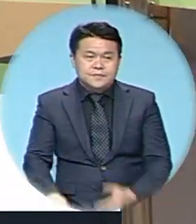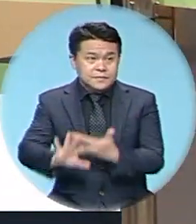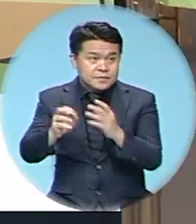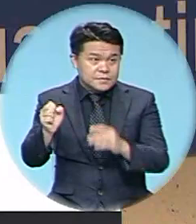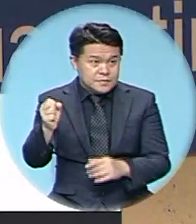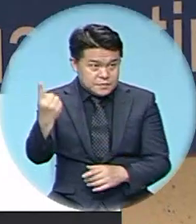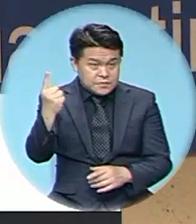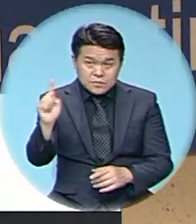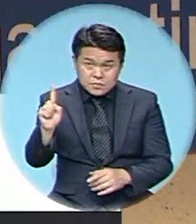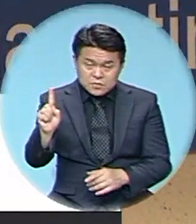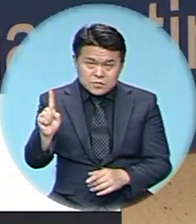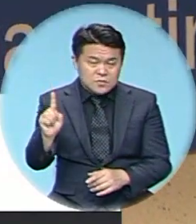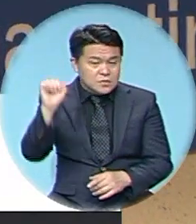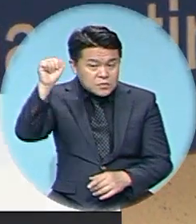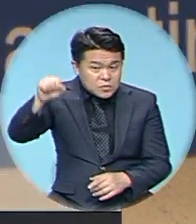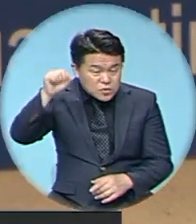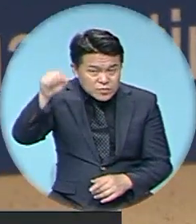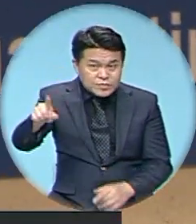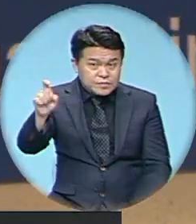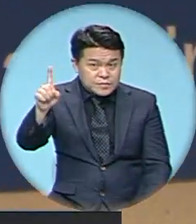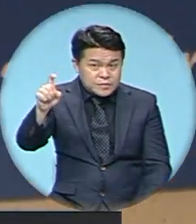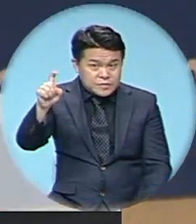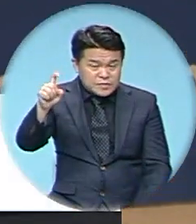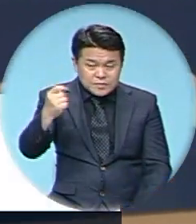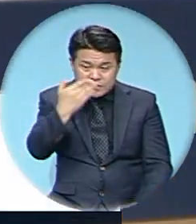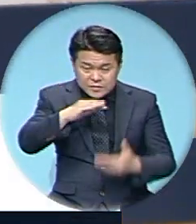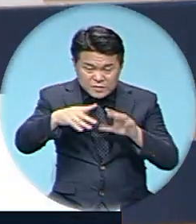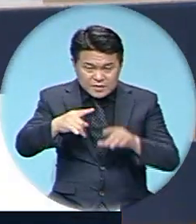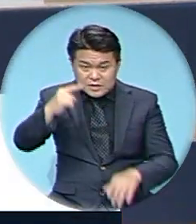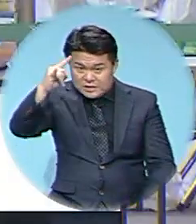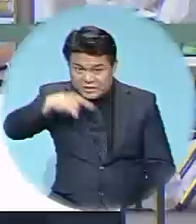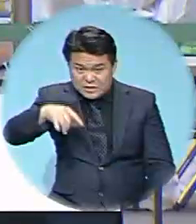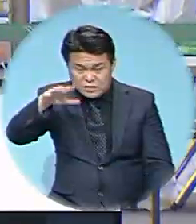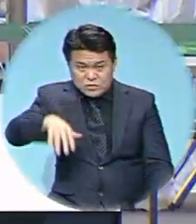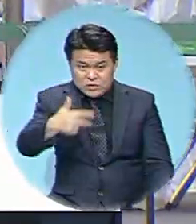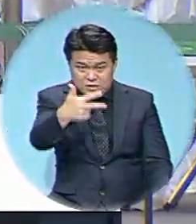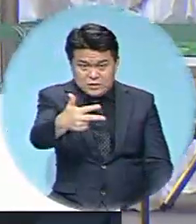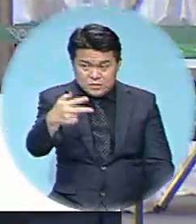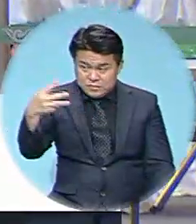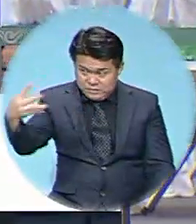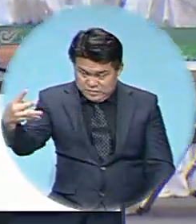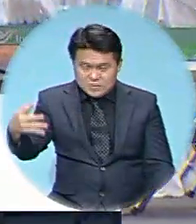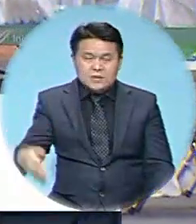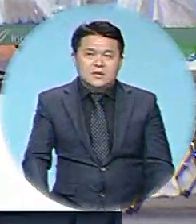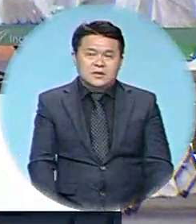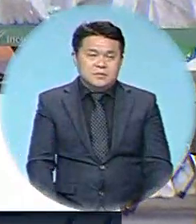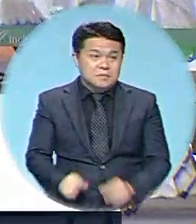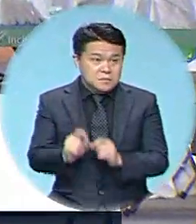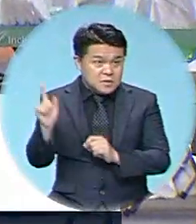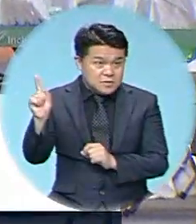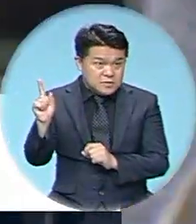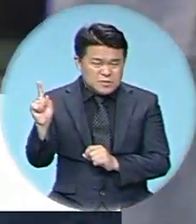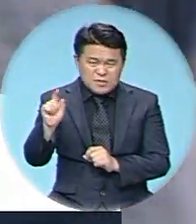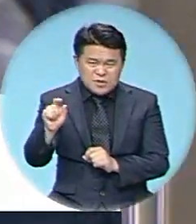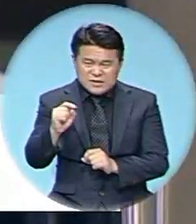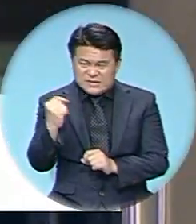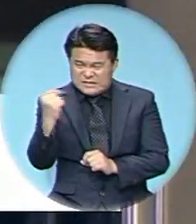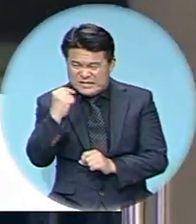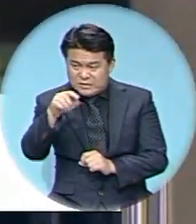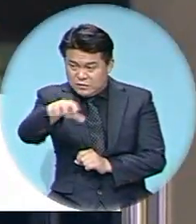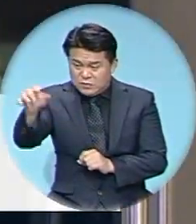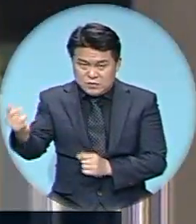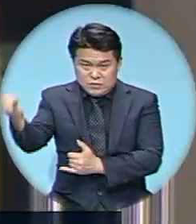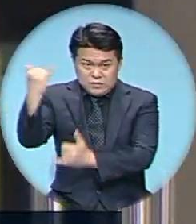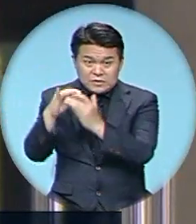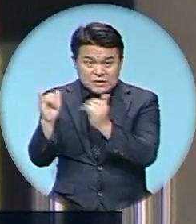유입 사례의 경우 우즈베키스탄이 11명, 필리핀과 카자흐스탄이 각각 7명과 4명으로 대부분 방역 강화 대상국에서